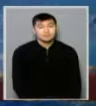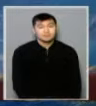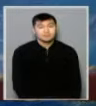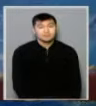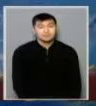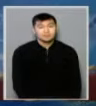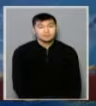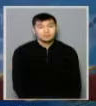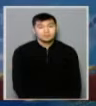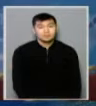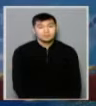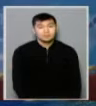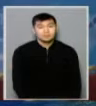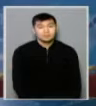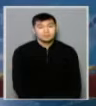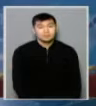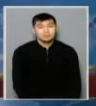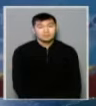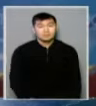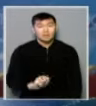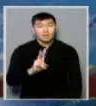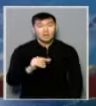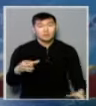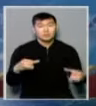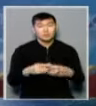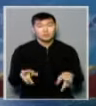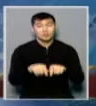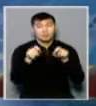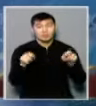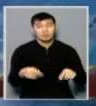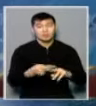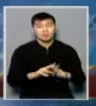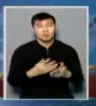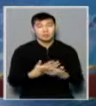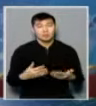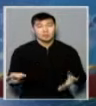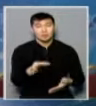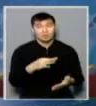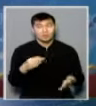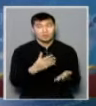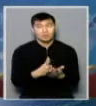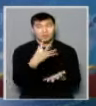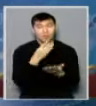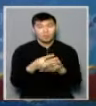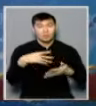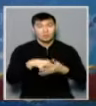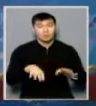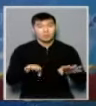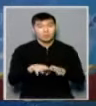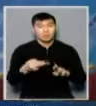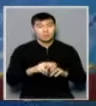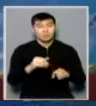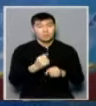Бүгін Ақжол демократиялық партиясы Атырау облысы филиалы облыстық филиалы өзінің бір жыл ішіндегі жасаған